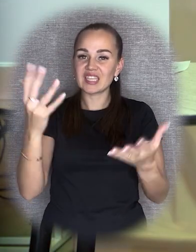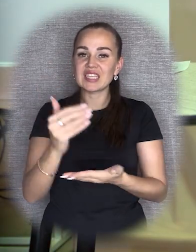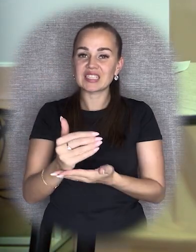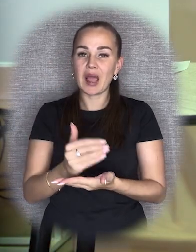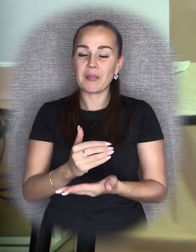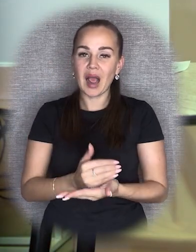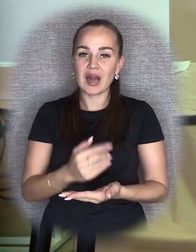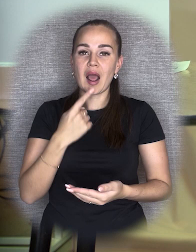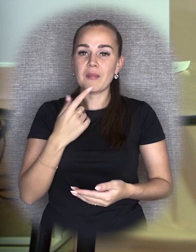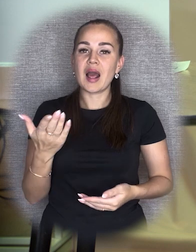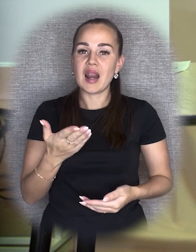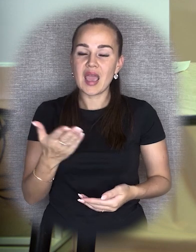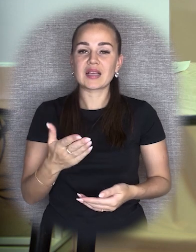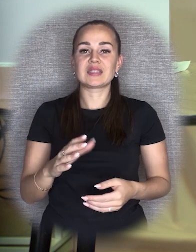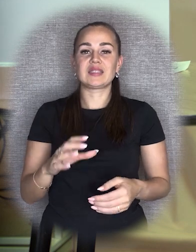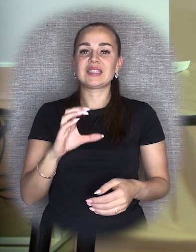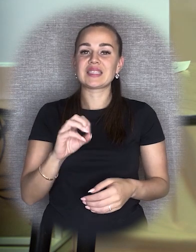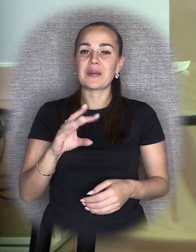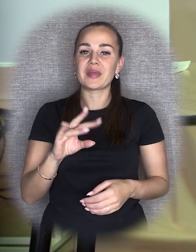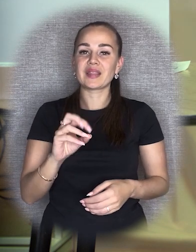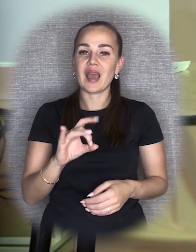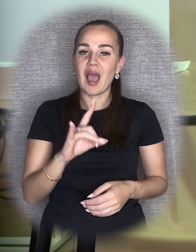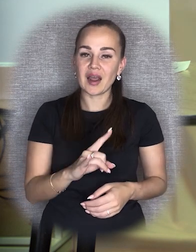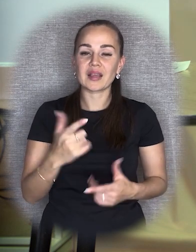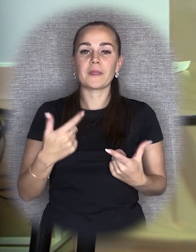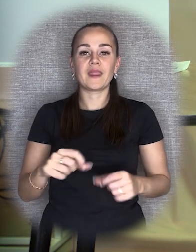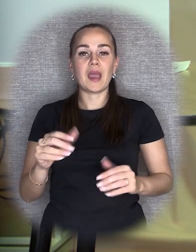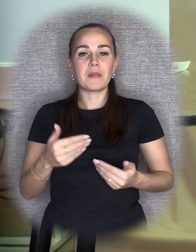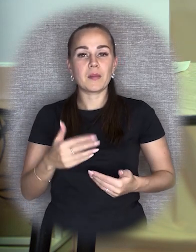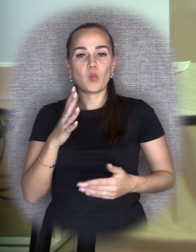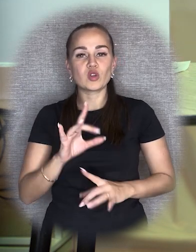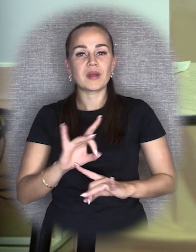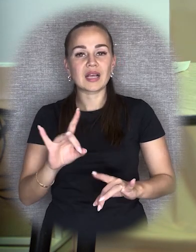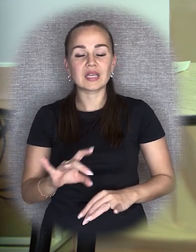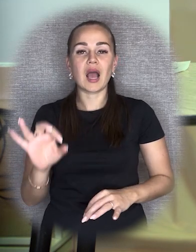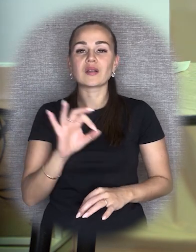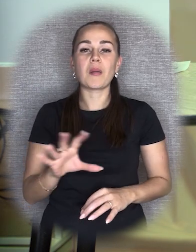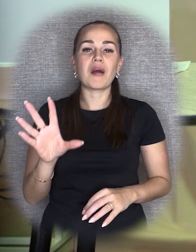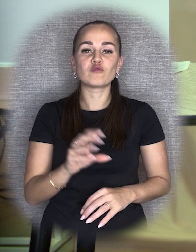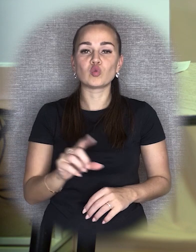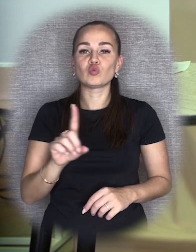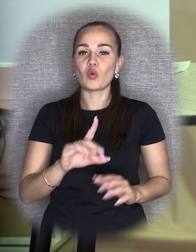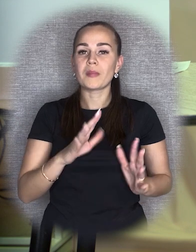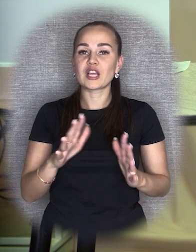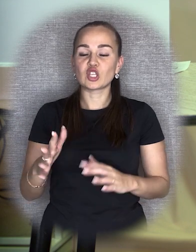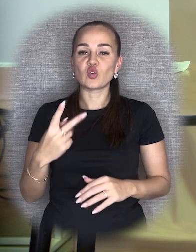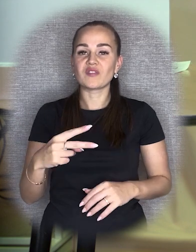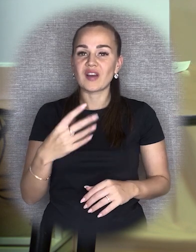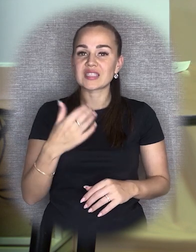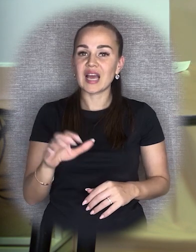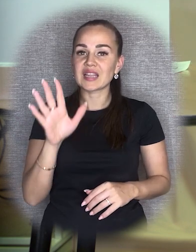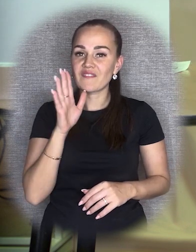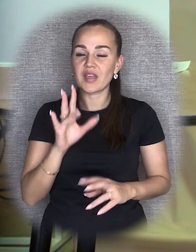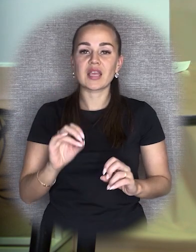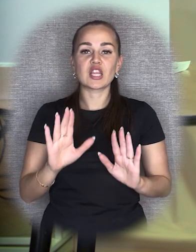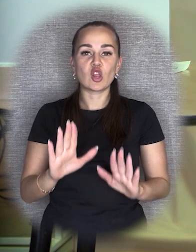программа, лекции, семинары, где мы будем рассказывать обо всем, что произошло в 20 веке, не только